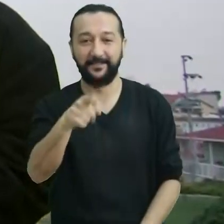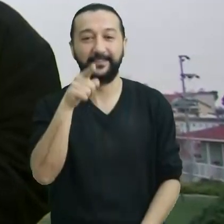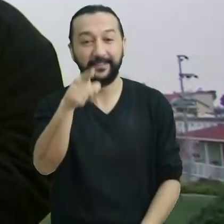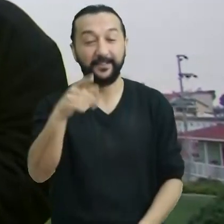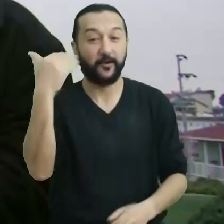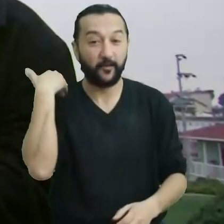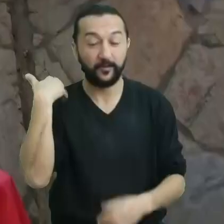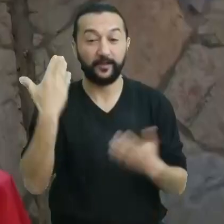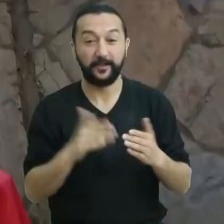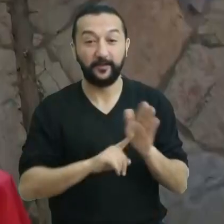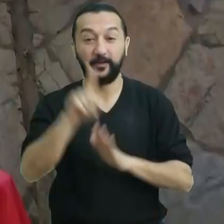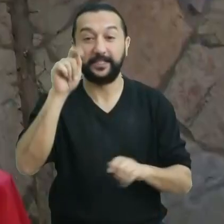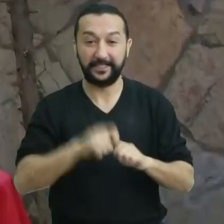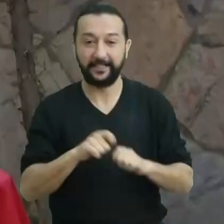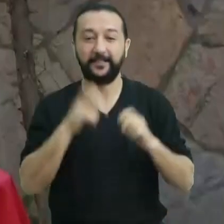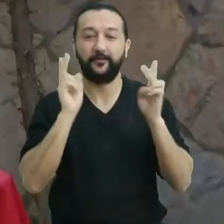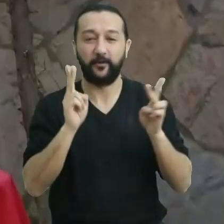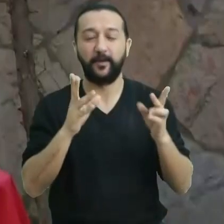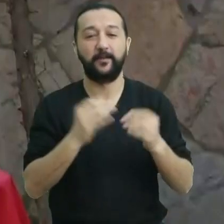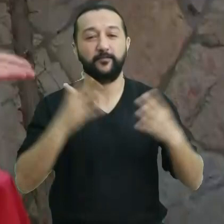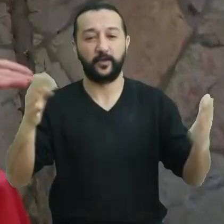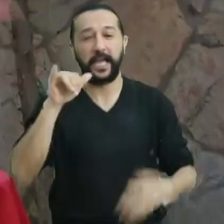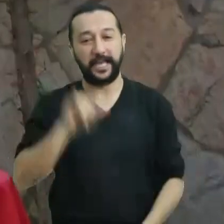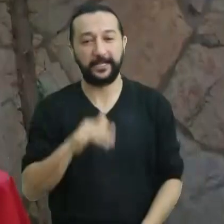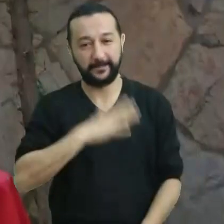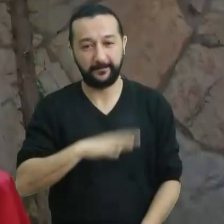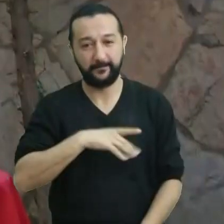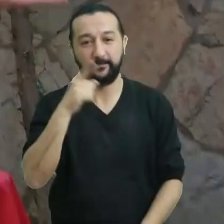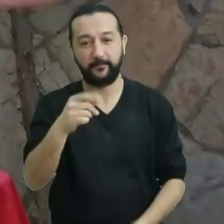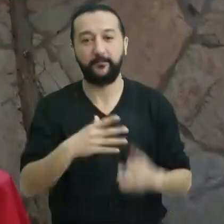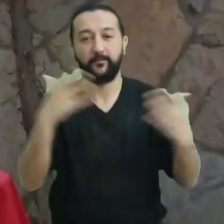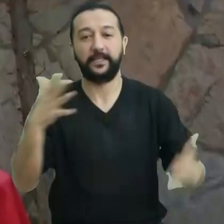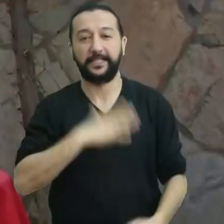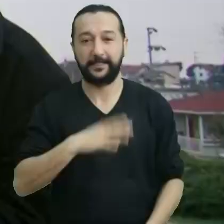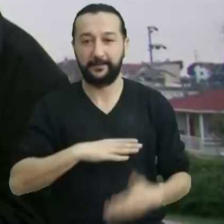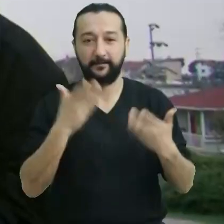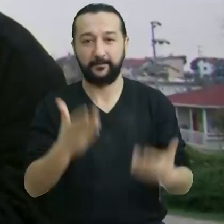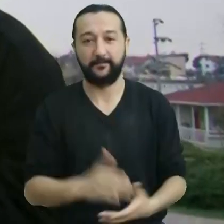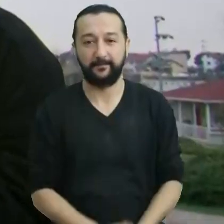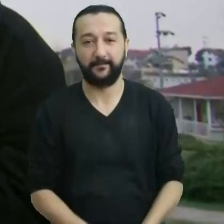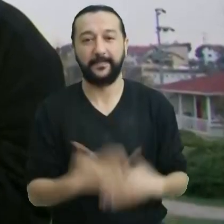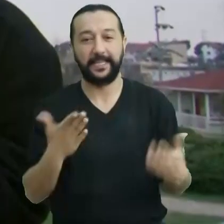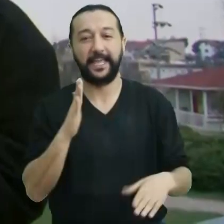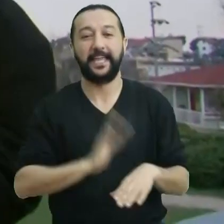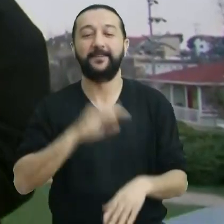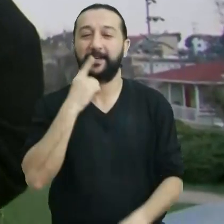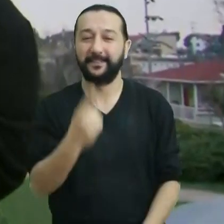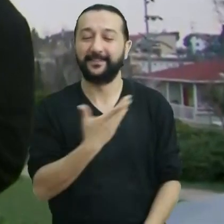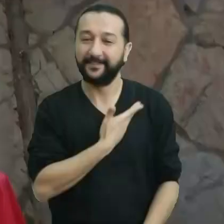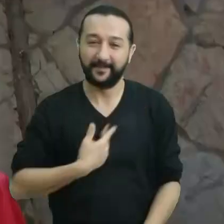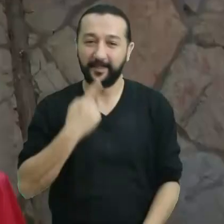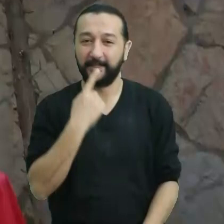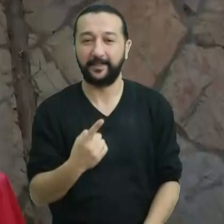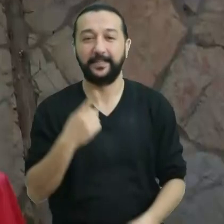de omuzlarda yükselmen en büyük arzumuz, en büyük dileğimiz. Ya yapmayın Allah